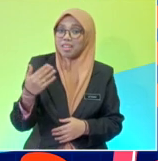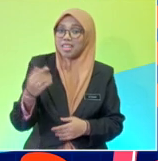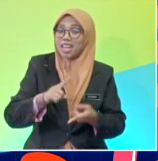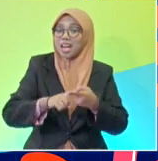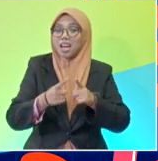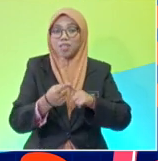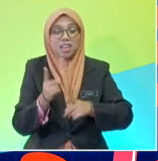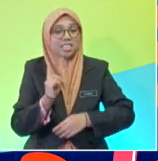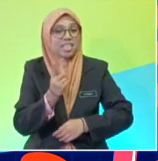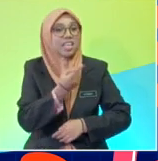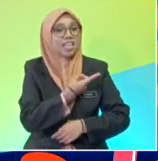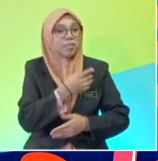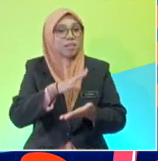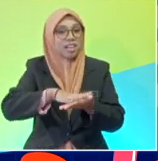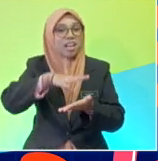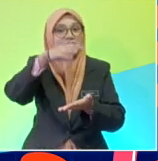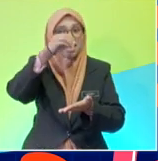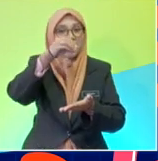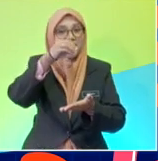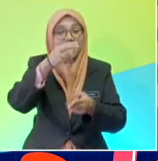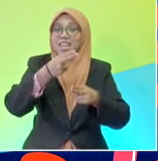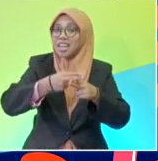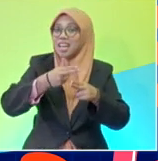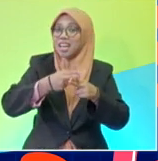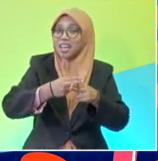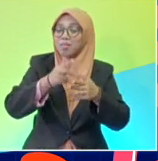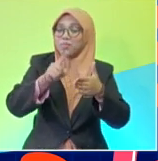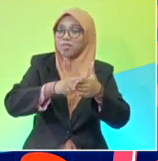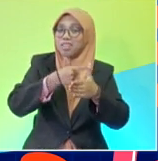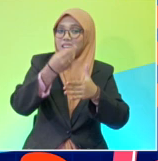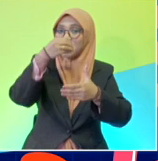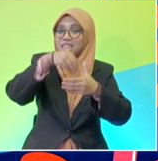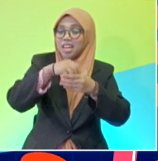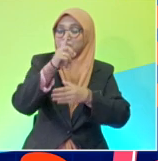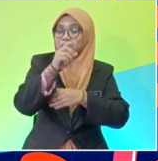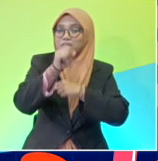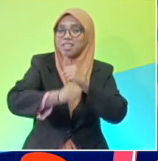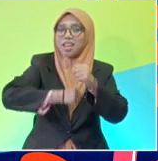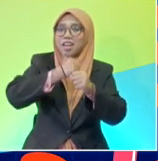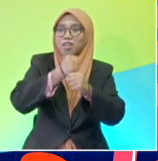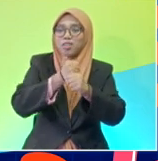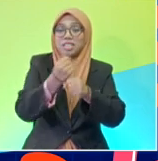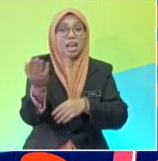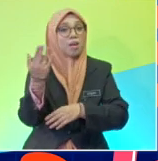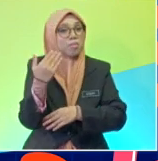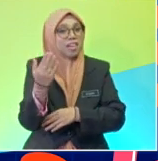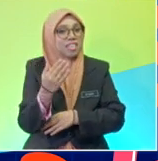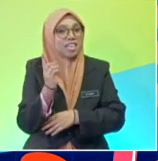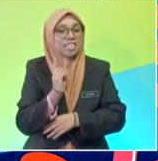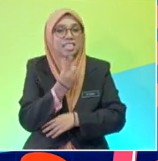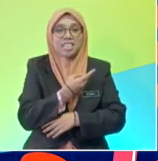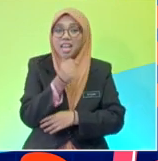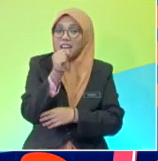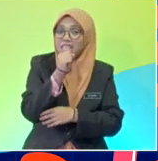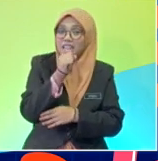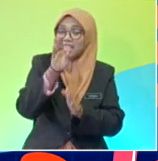Kawan kita belajar nama bulan dalam setahun. Mari kita